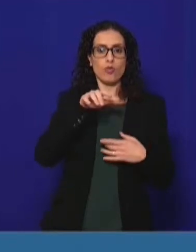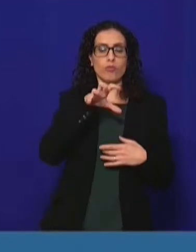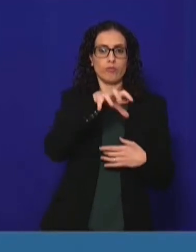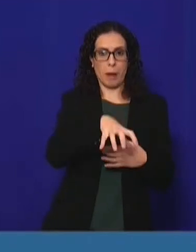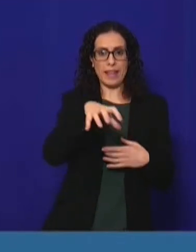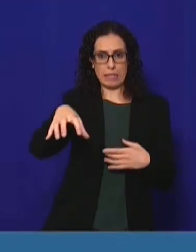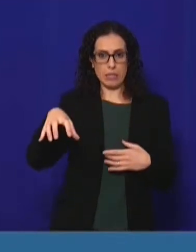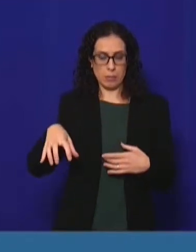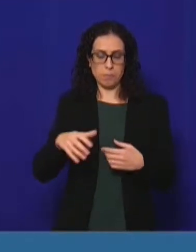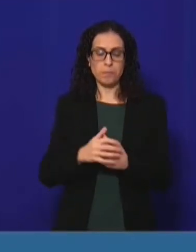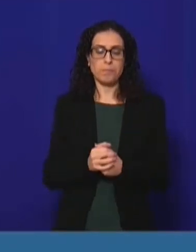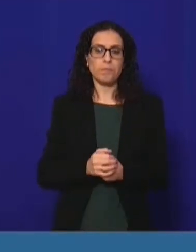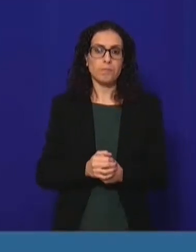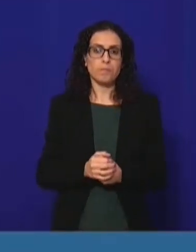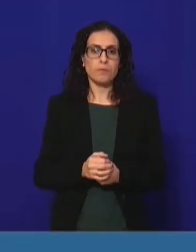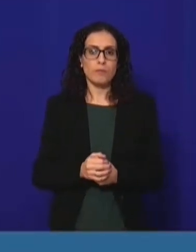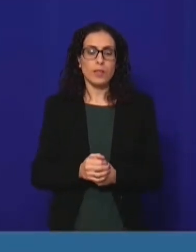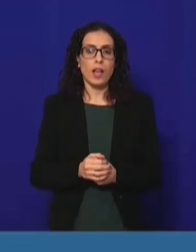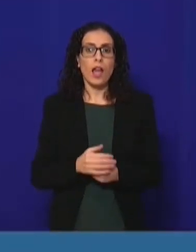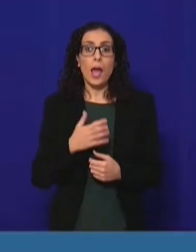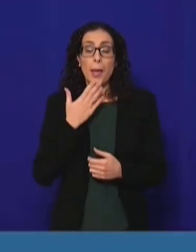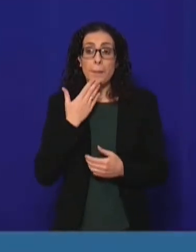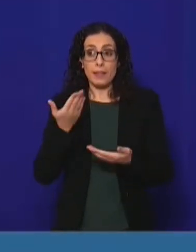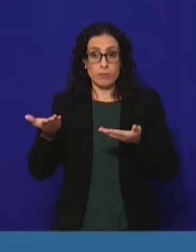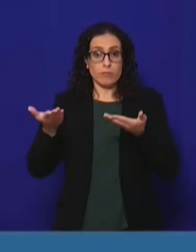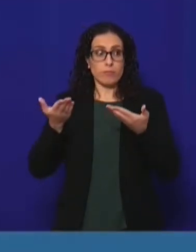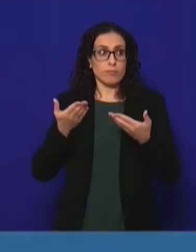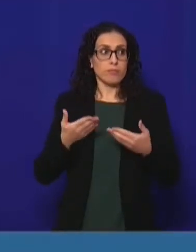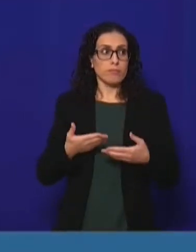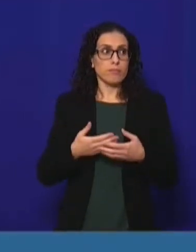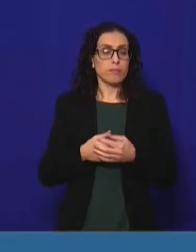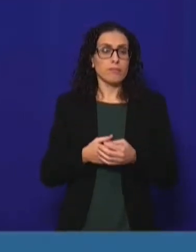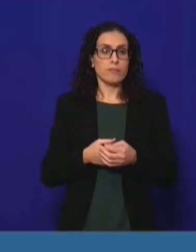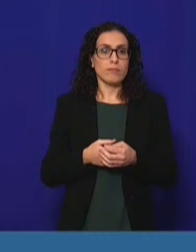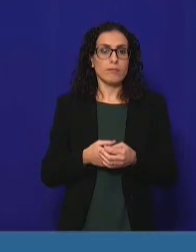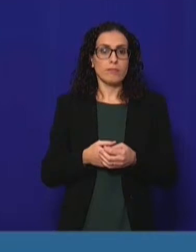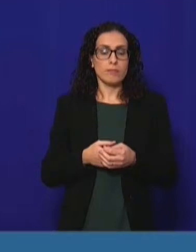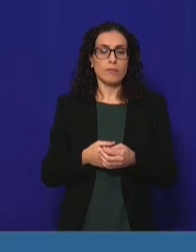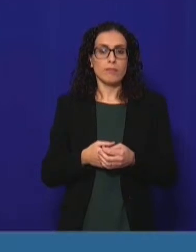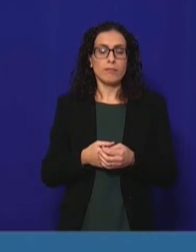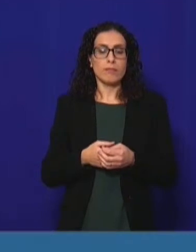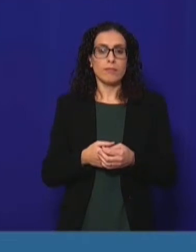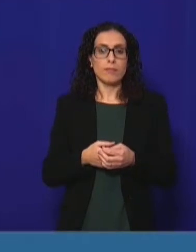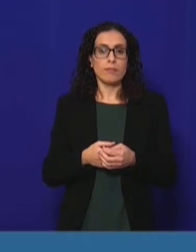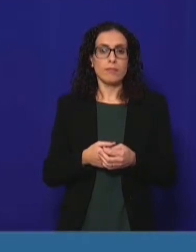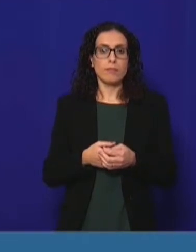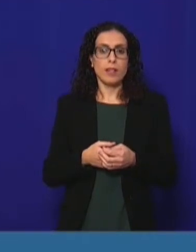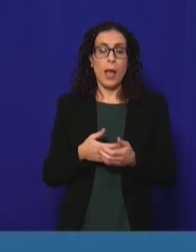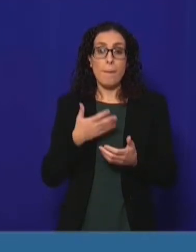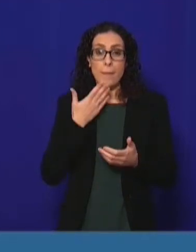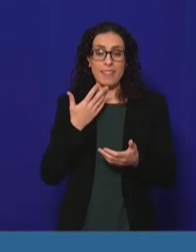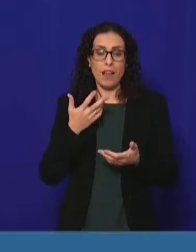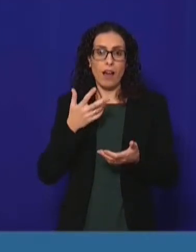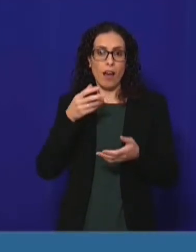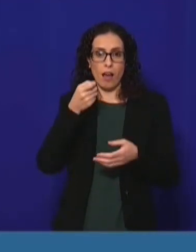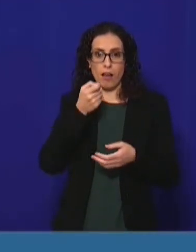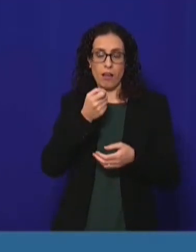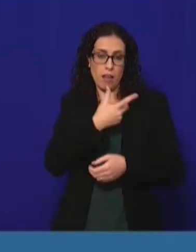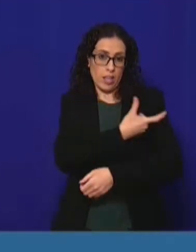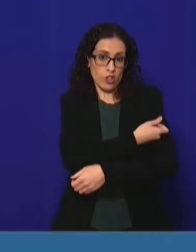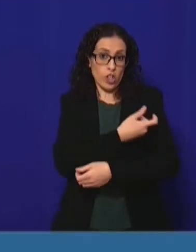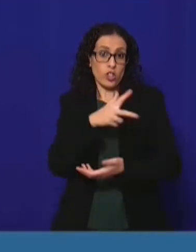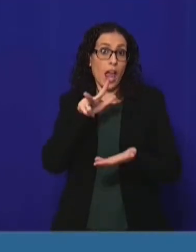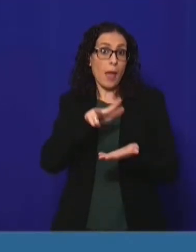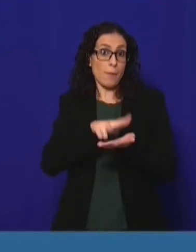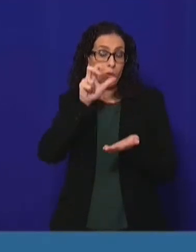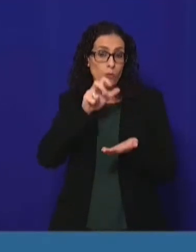il-dożi tal-vaccines wara li tiġi liċenzjata anke biex nwieġeb mistoqsija li kelli ta' qabel ukoll, hemmhekk aħna nafu li l-ħsieb